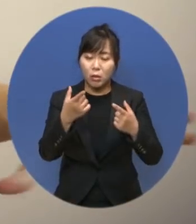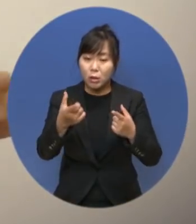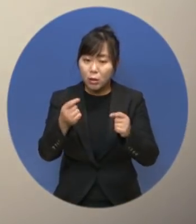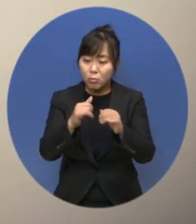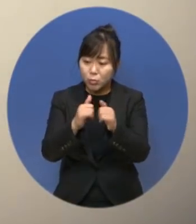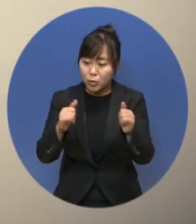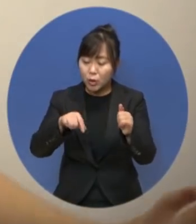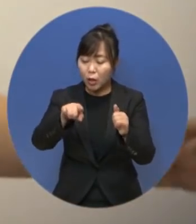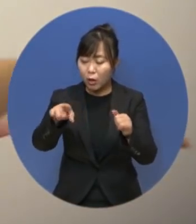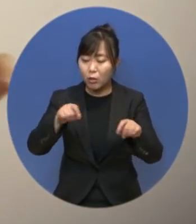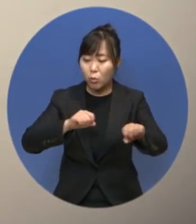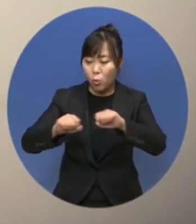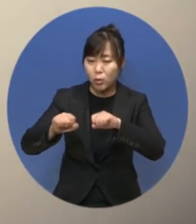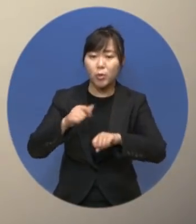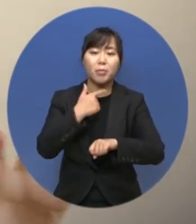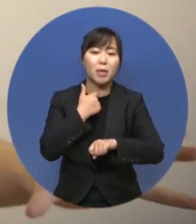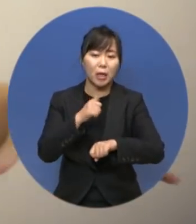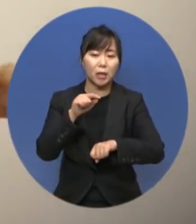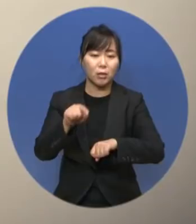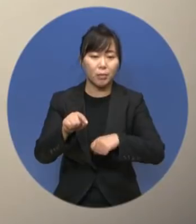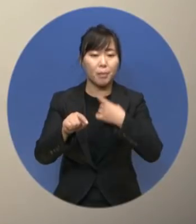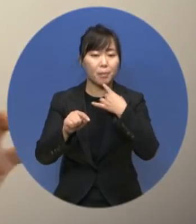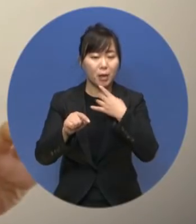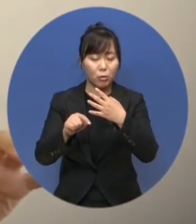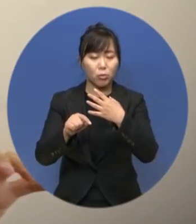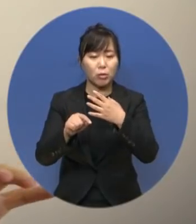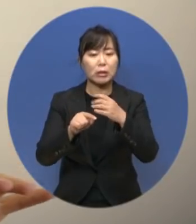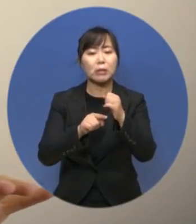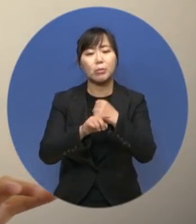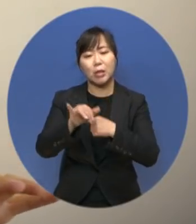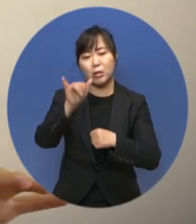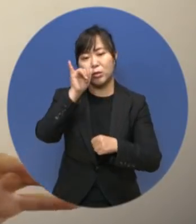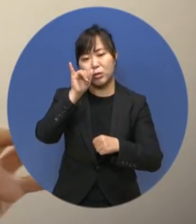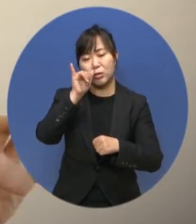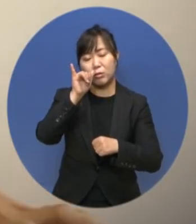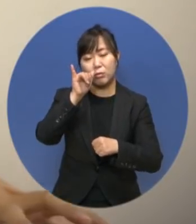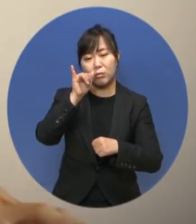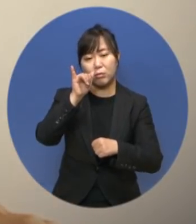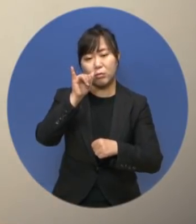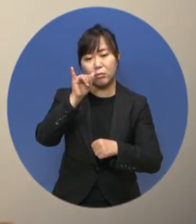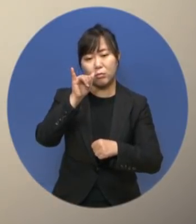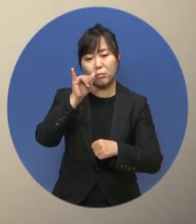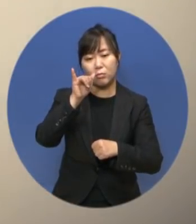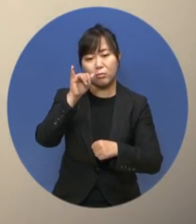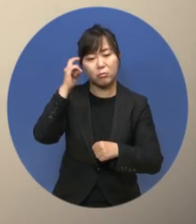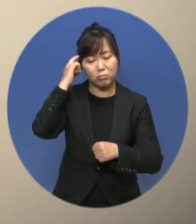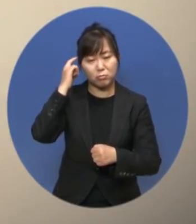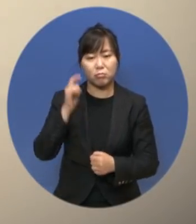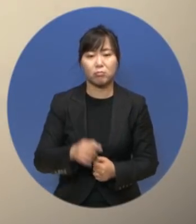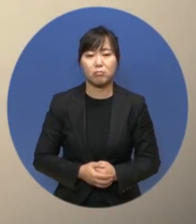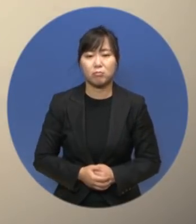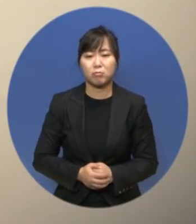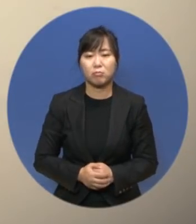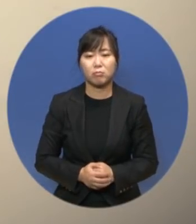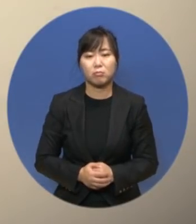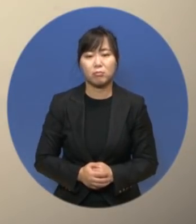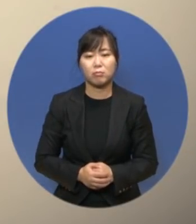그분들이 그런 활동들을 했다라는 것만으로도 되게 유의미하다라고 저는 생각이 들어요.